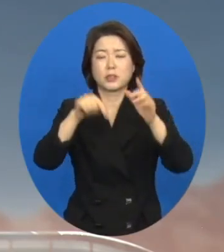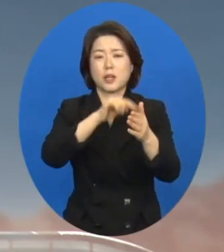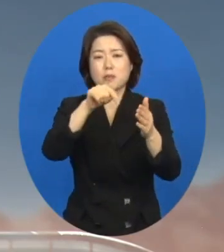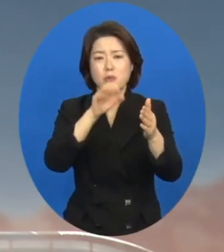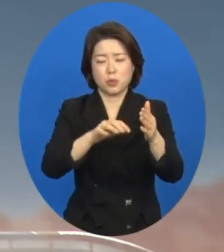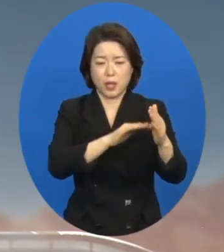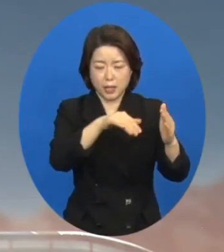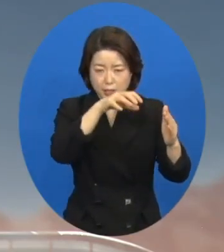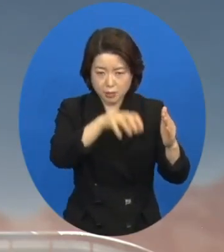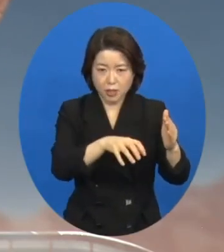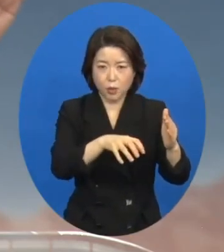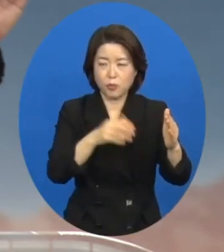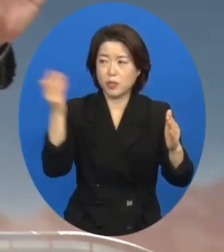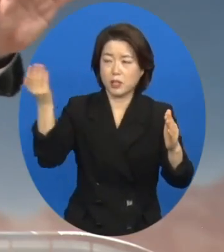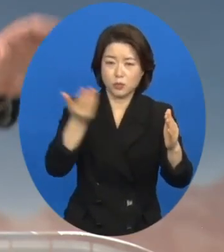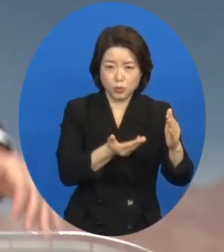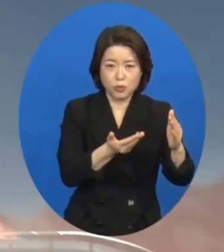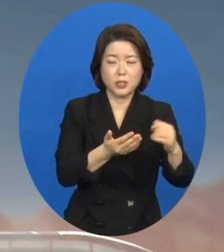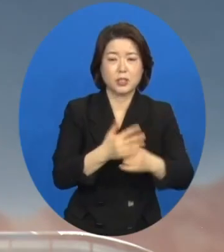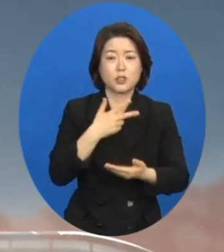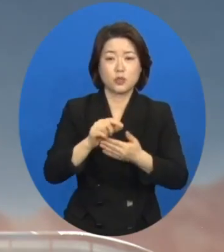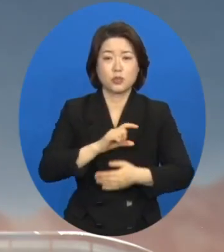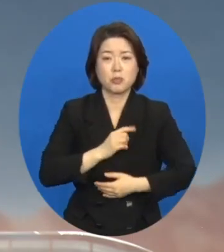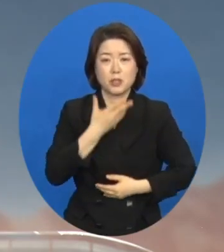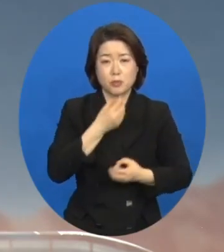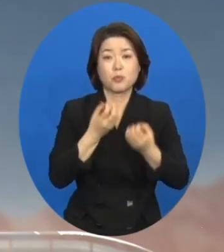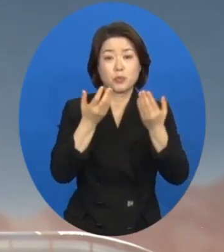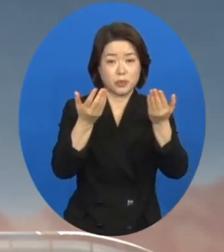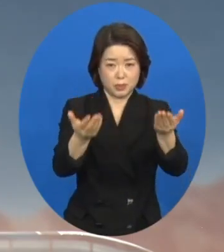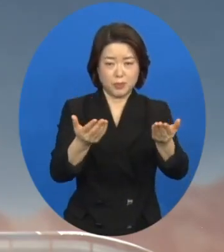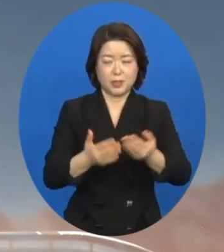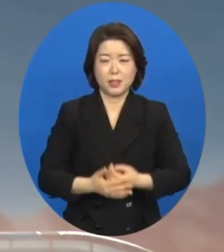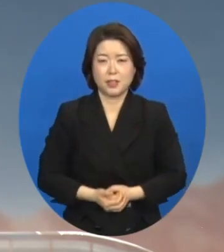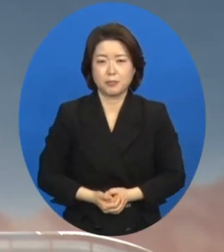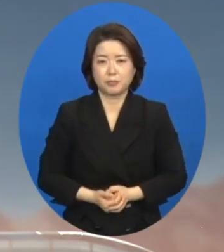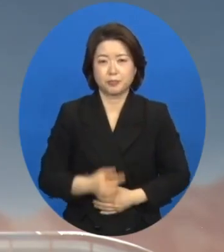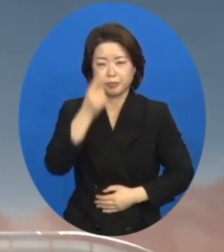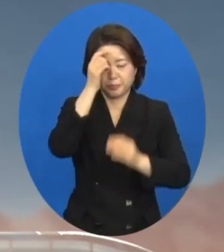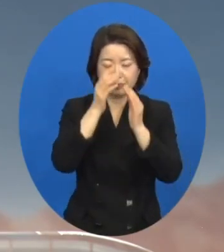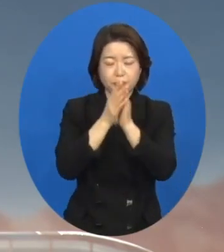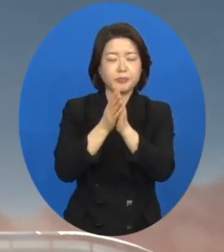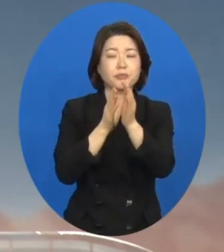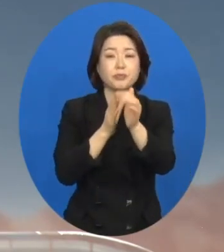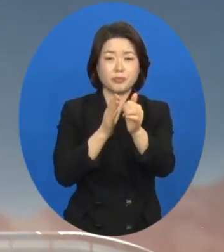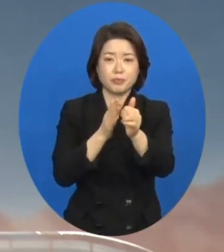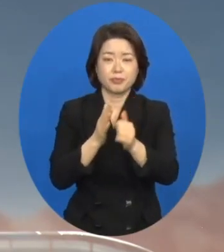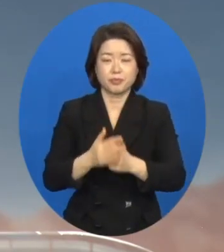가정 가운데 있기를 주님의 이름으로 축원합니다. 기도하겠습니다.